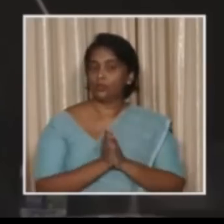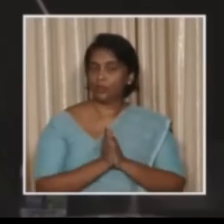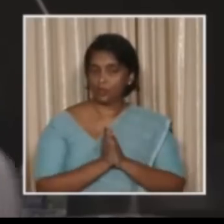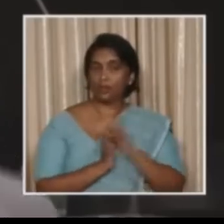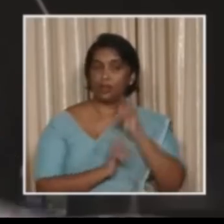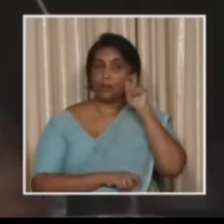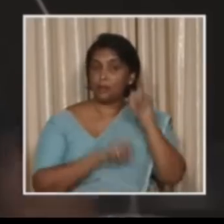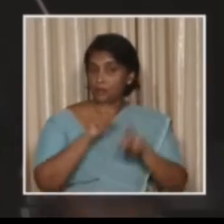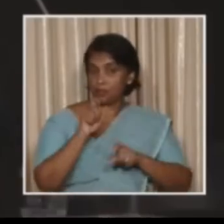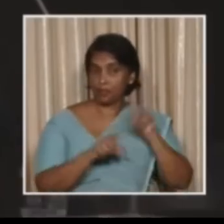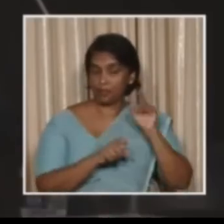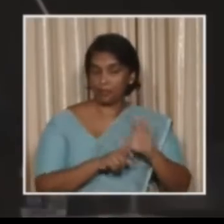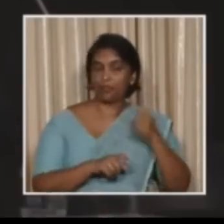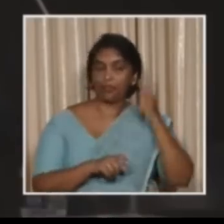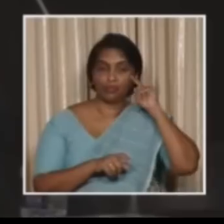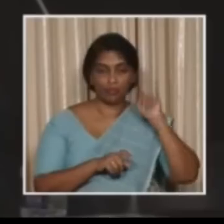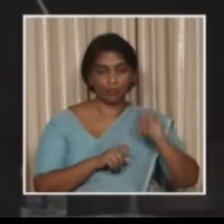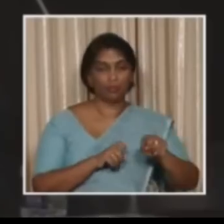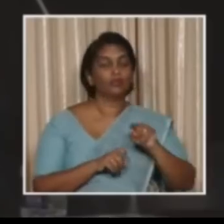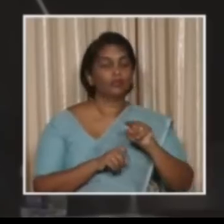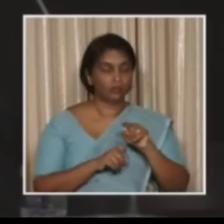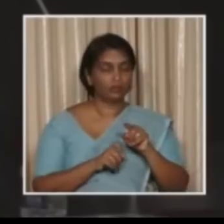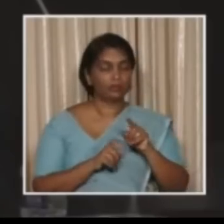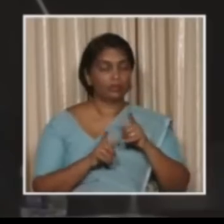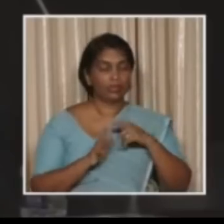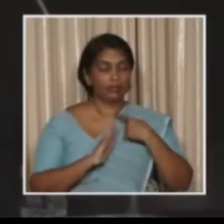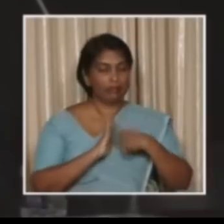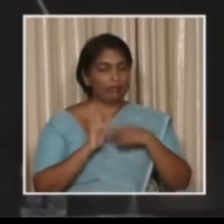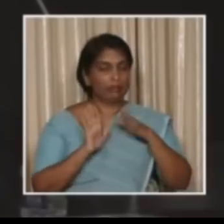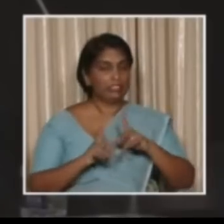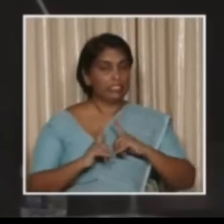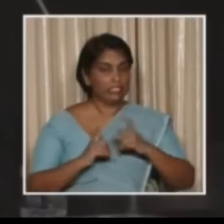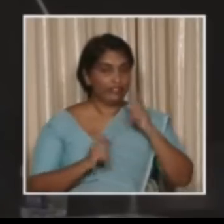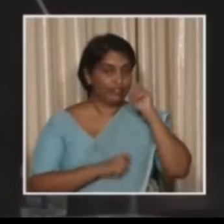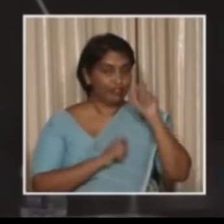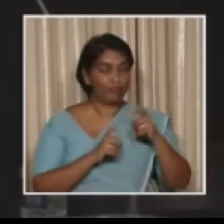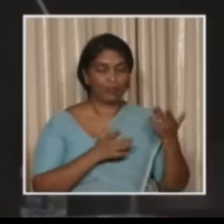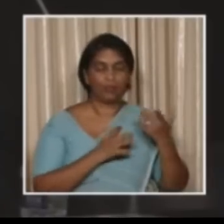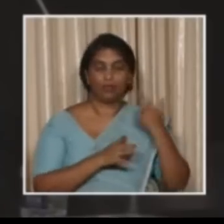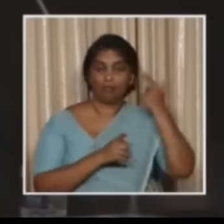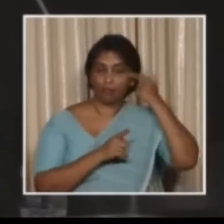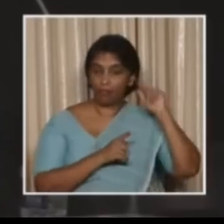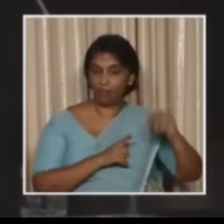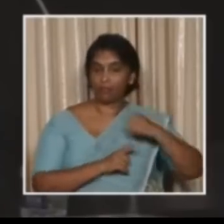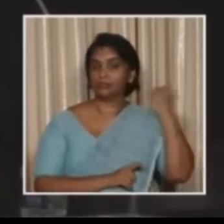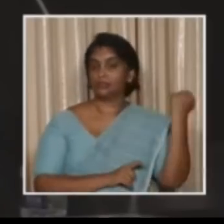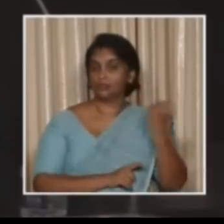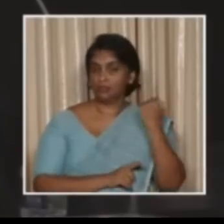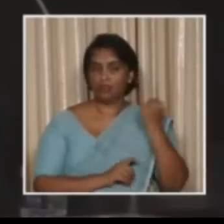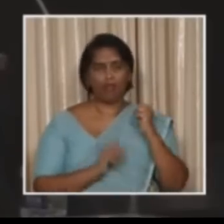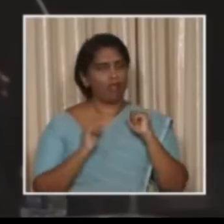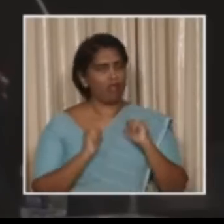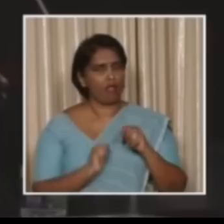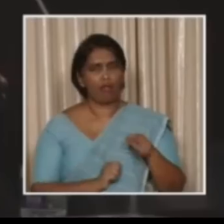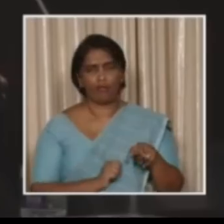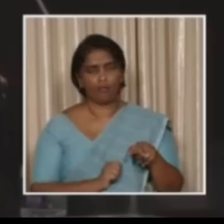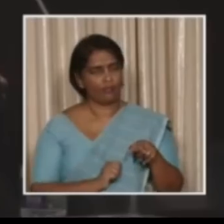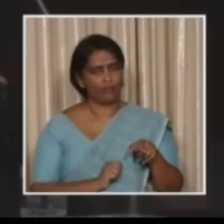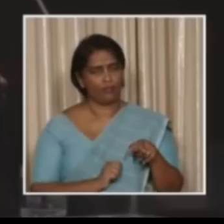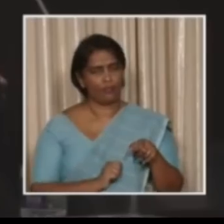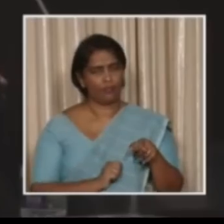பேசுகின்ற ஒரு இன பிரதிநிதி எவ்வாறு அரச புலனாய்வாளர்களால் மிக மோசமாக கொலை அச்சுறுத்தல்